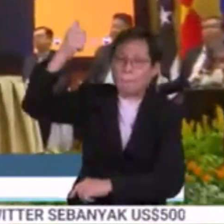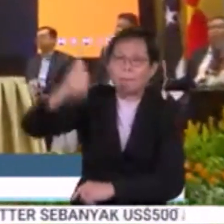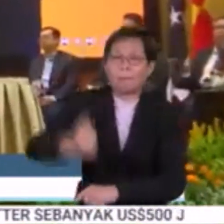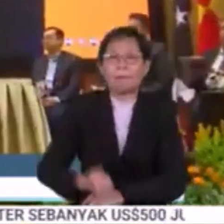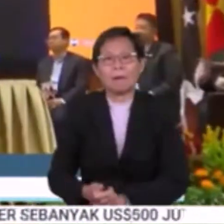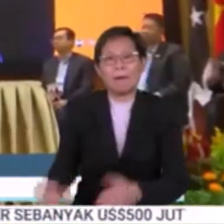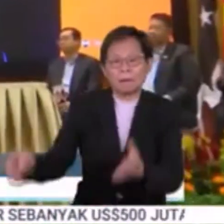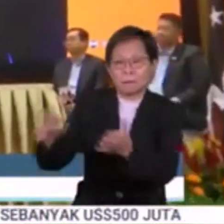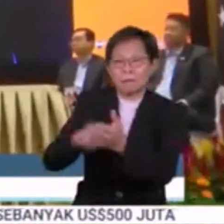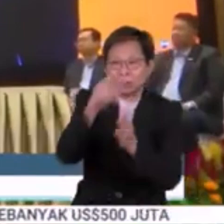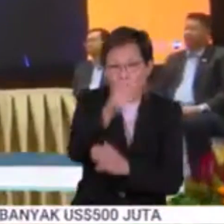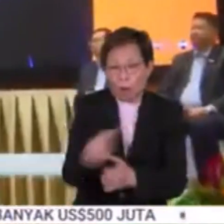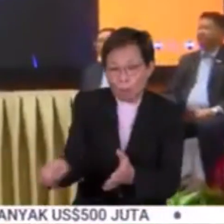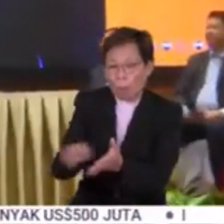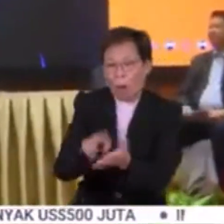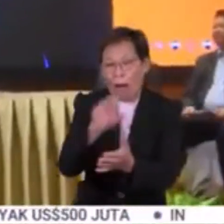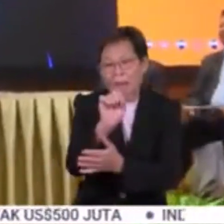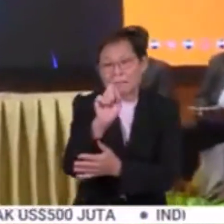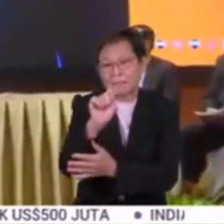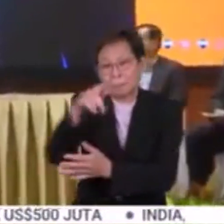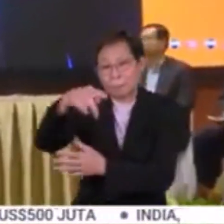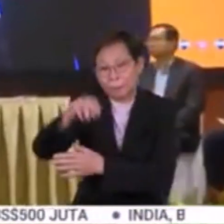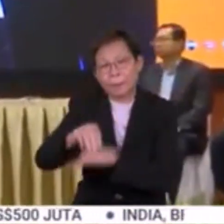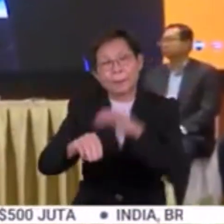calon mendaftar untuk stpm